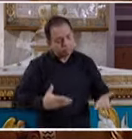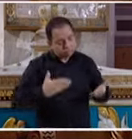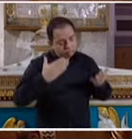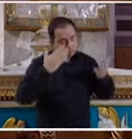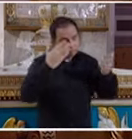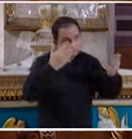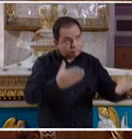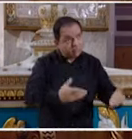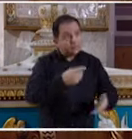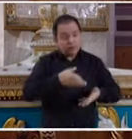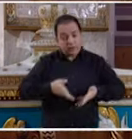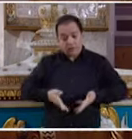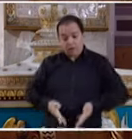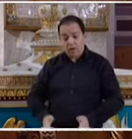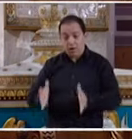γάρτου εξού